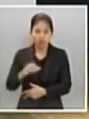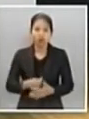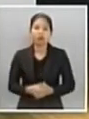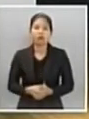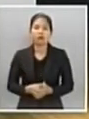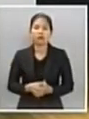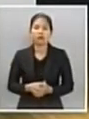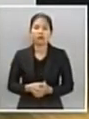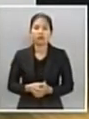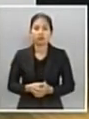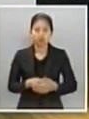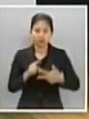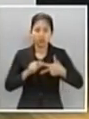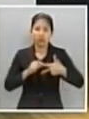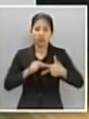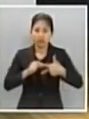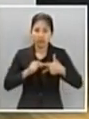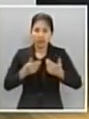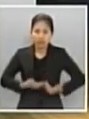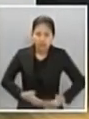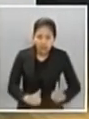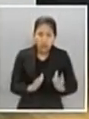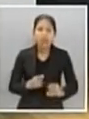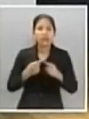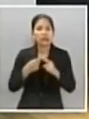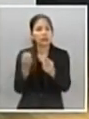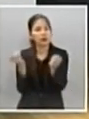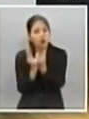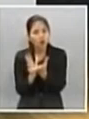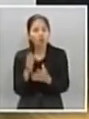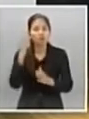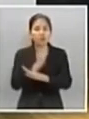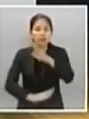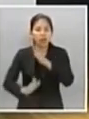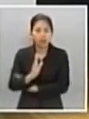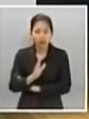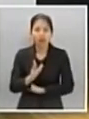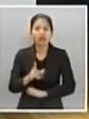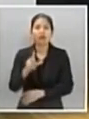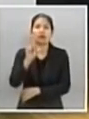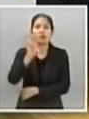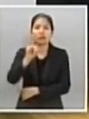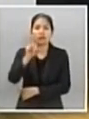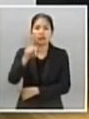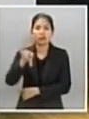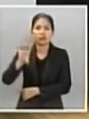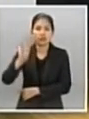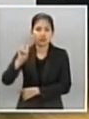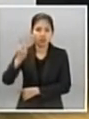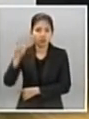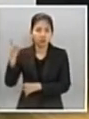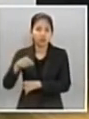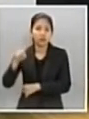คือเจ็บป่วยหรือว่าพิการตั้งแต่กำเนิด 31.82% และพิการจากอุบัติเหตุซึ่งอันนี้เป็นเรื่องที่น่าเศร้ามากๆนะคะอยู่